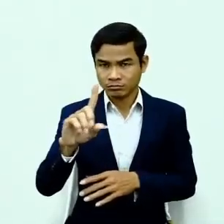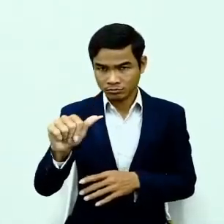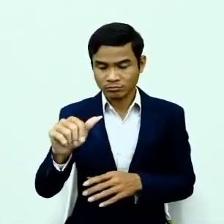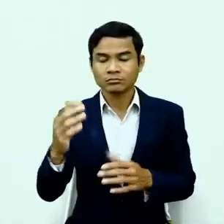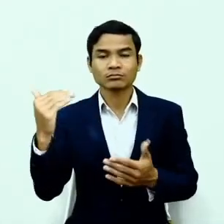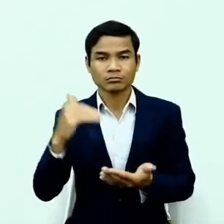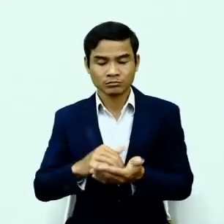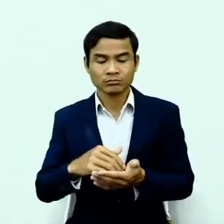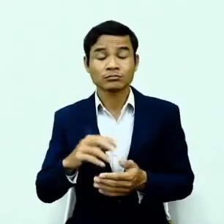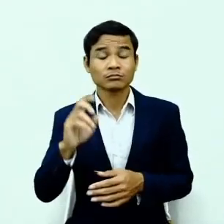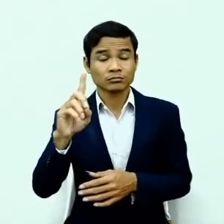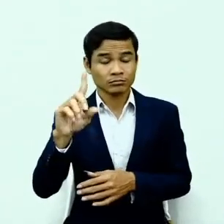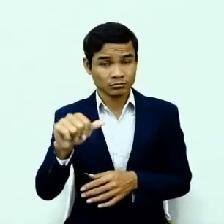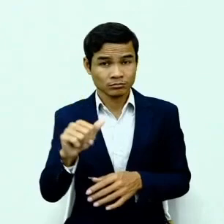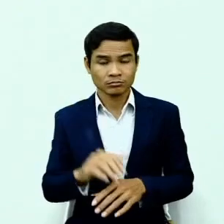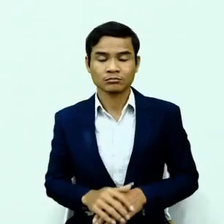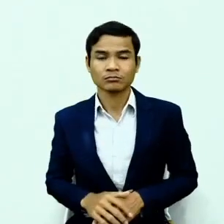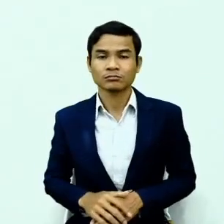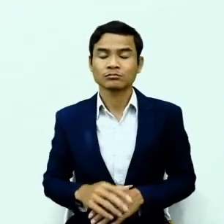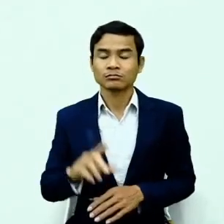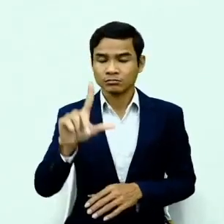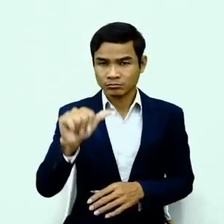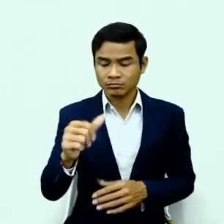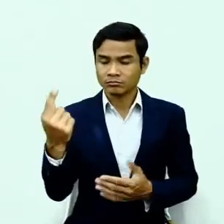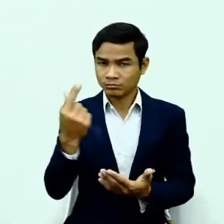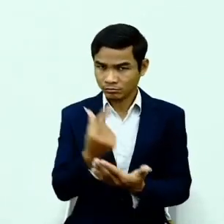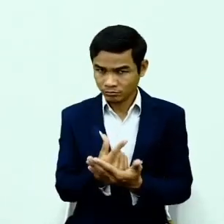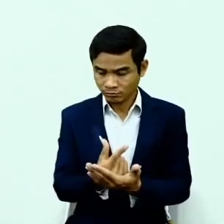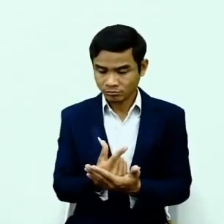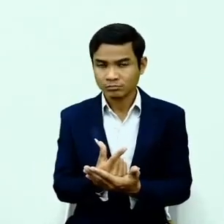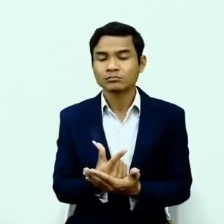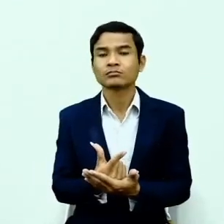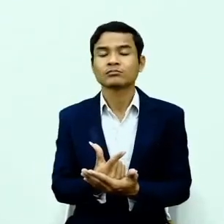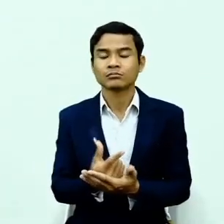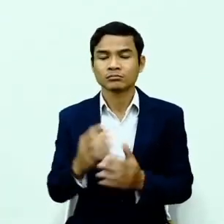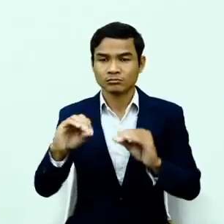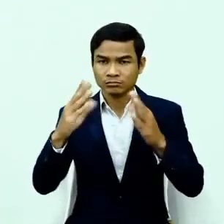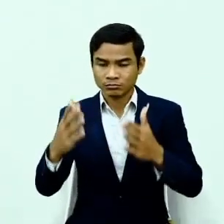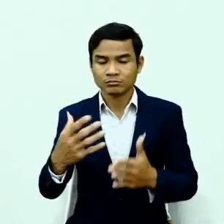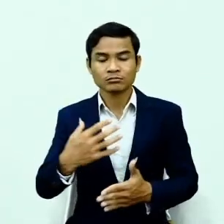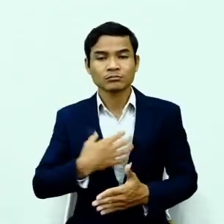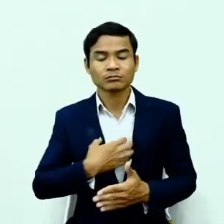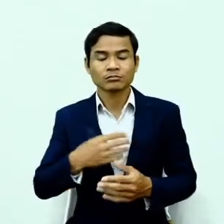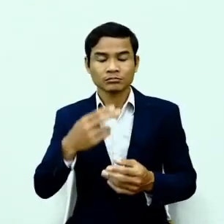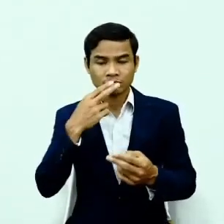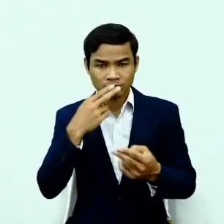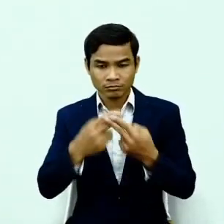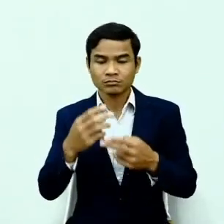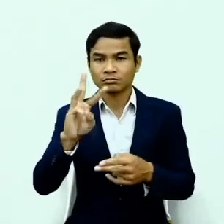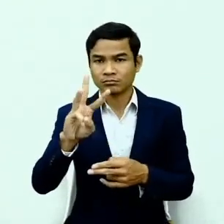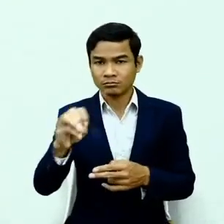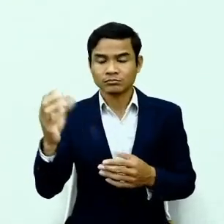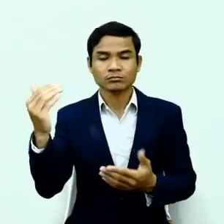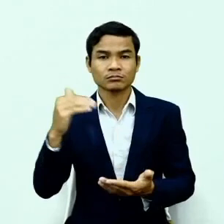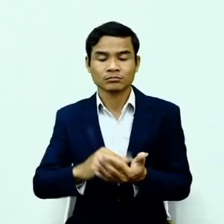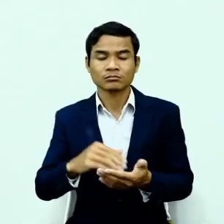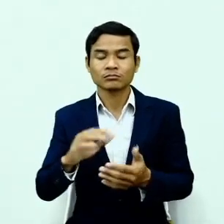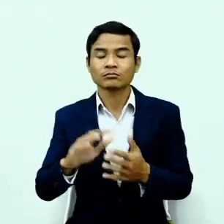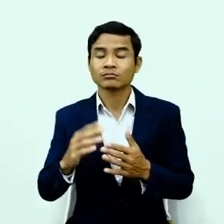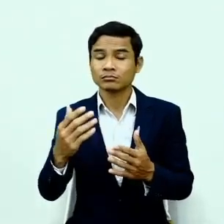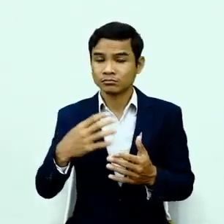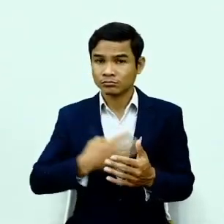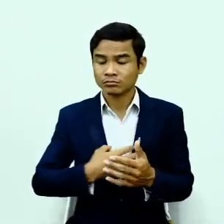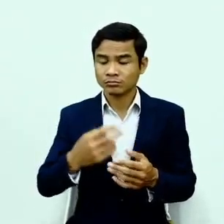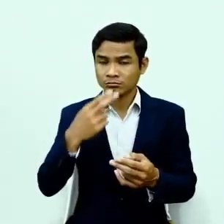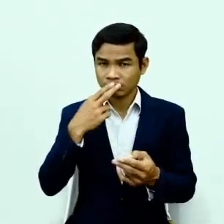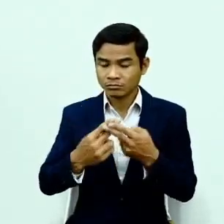đai chà con mơ nè nè cứu vô mười rồi nì đọ đai hay nè cứu chọn mang chùm lại xàm sắp bình mà đ nè khu chọn mang chậm lại